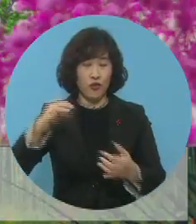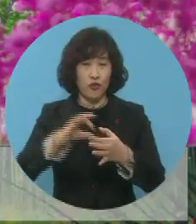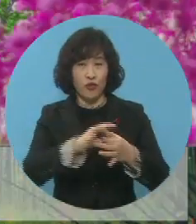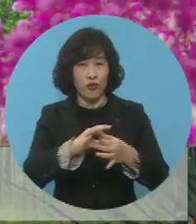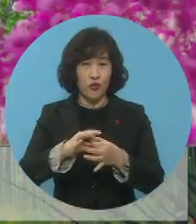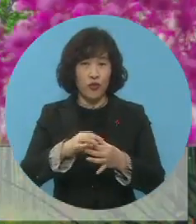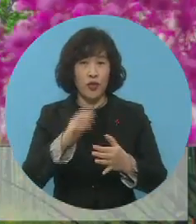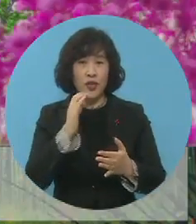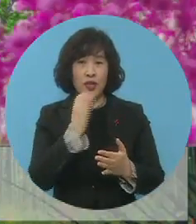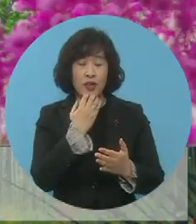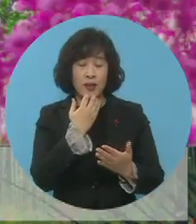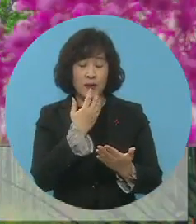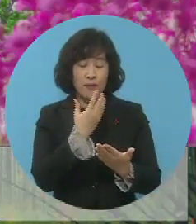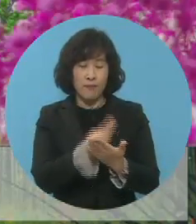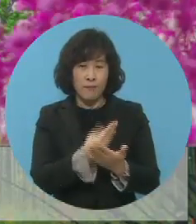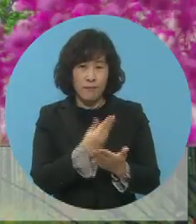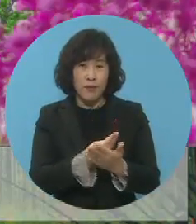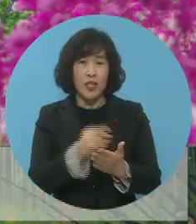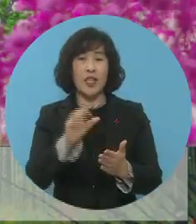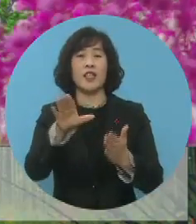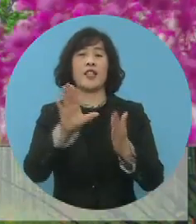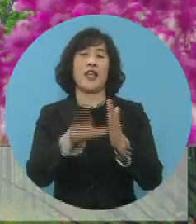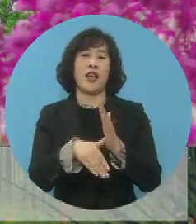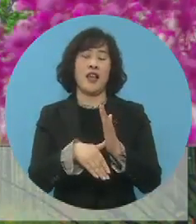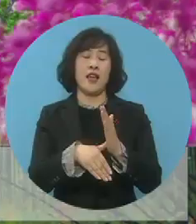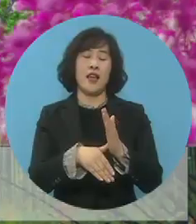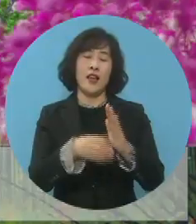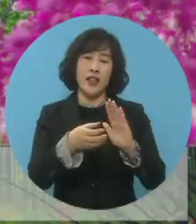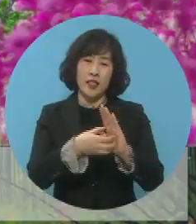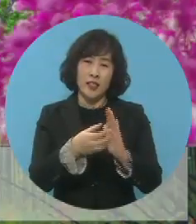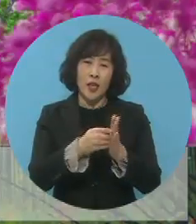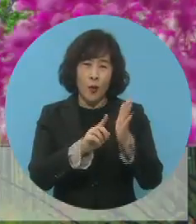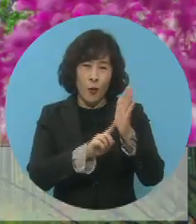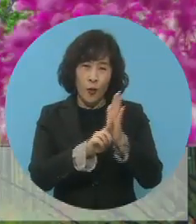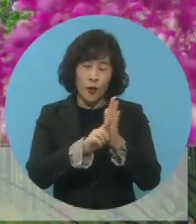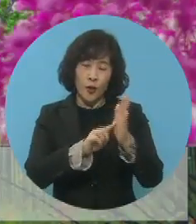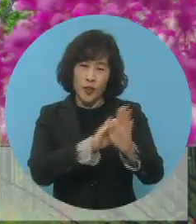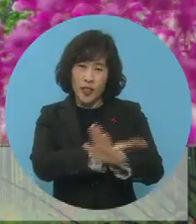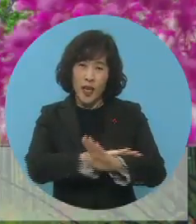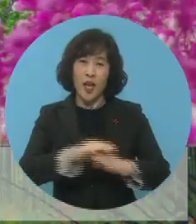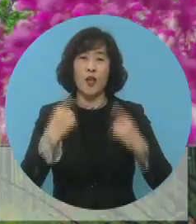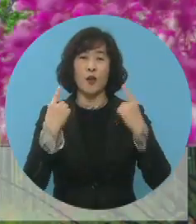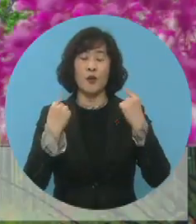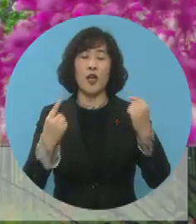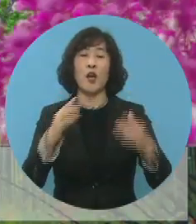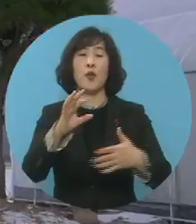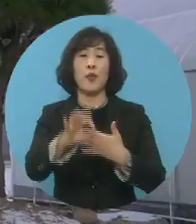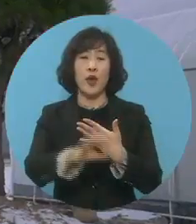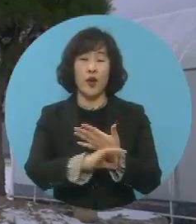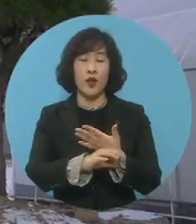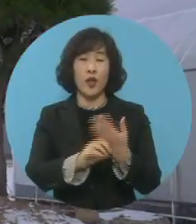마을은 수입품이 대부분인 보조나를 만들어 새로운 소득을 올리고 있습니다. 함께 보시죠.